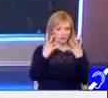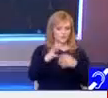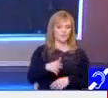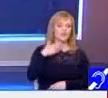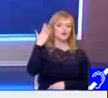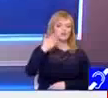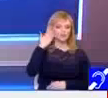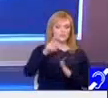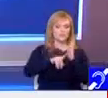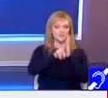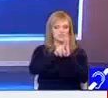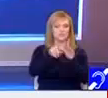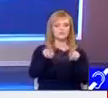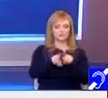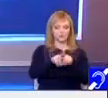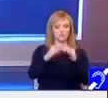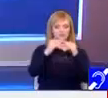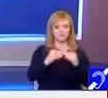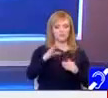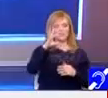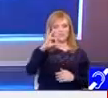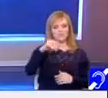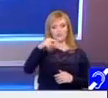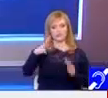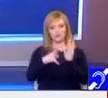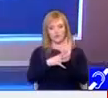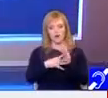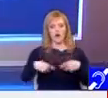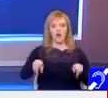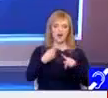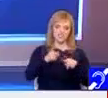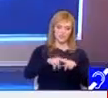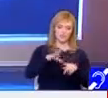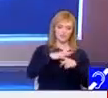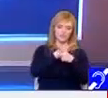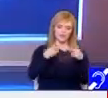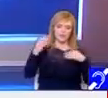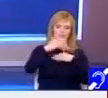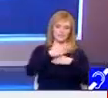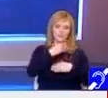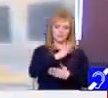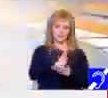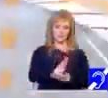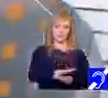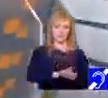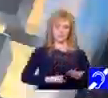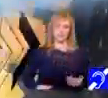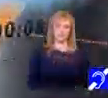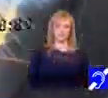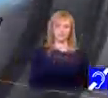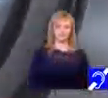În România temperaturile vor fi cuprinse între 0 și 9 grade. Acestea au fost informațiile. O seară cât mai frumoasă!